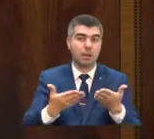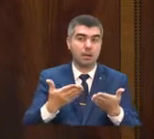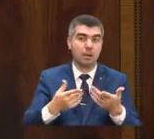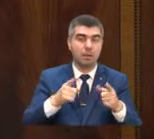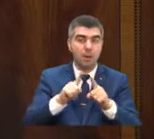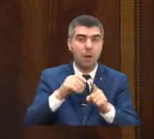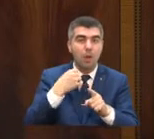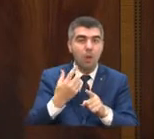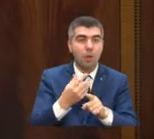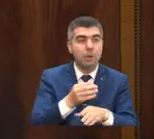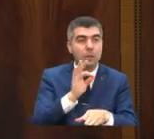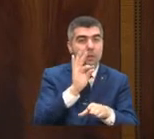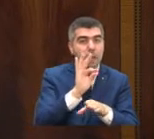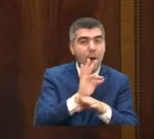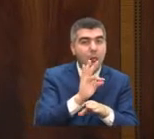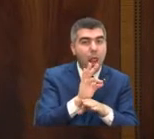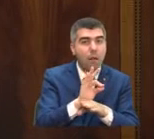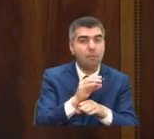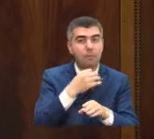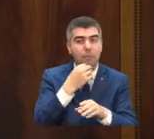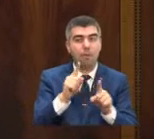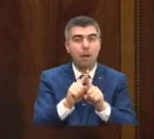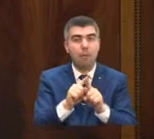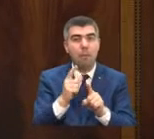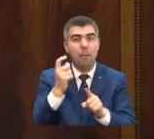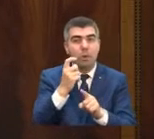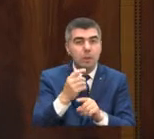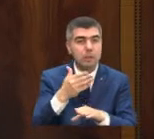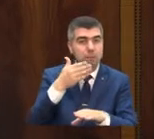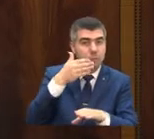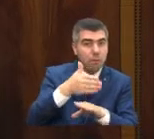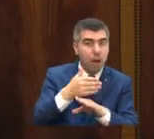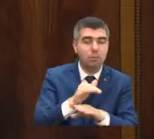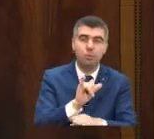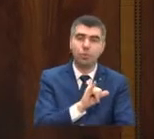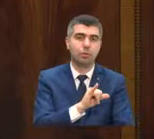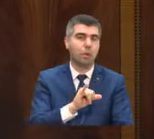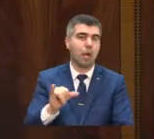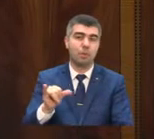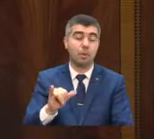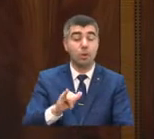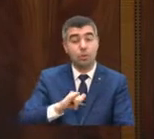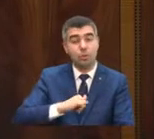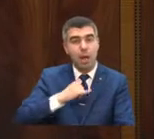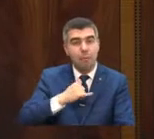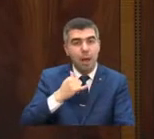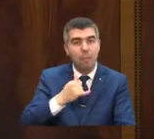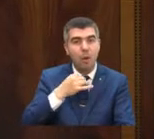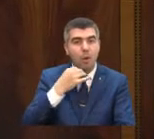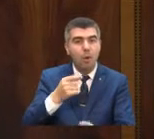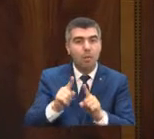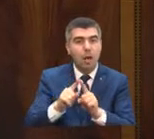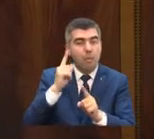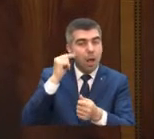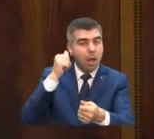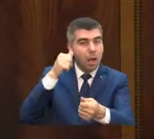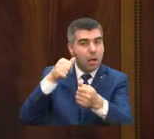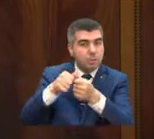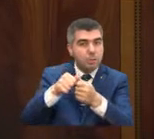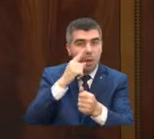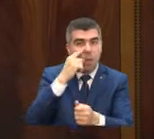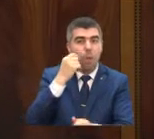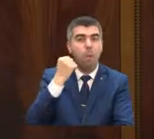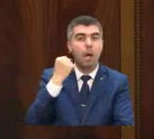صفوف مختلف الشرائح الاجتماعية خاصة فئة الشباب عبر تكريس قيم المواطنة وبناء شخصية